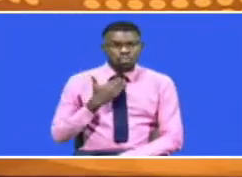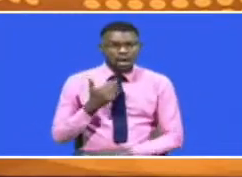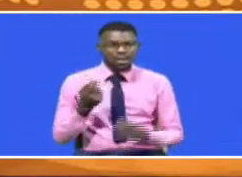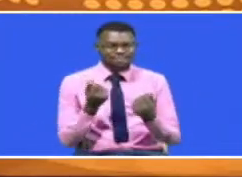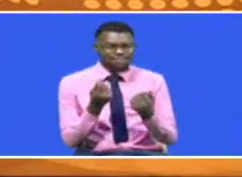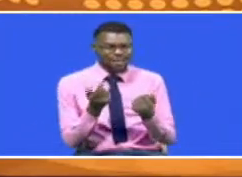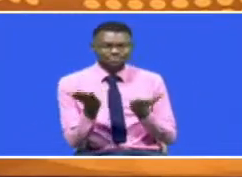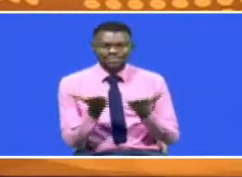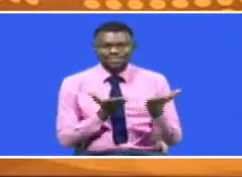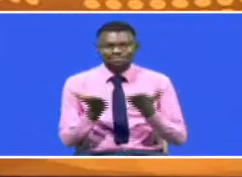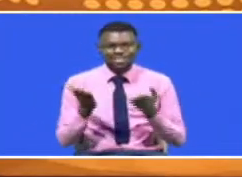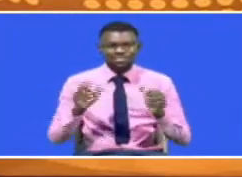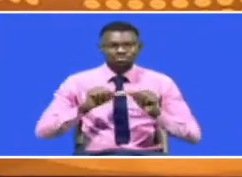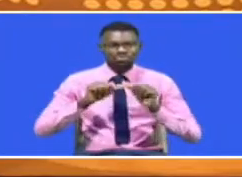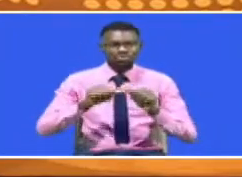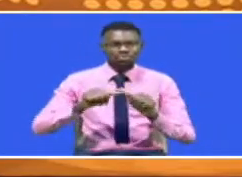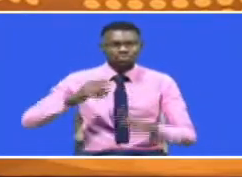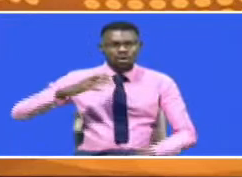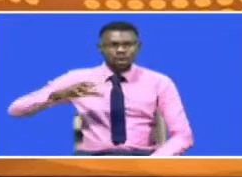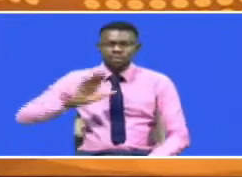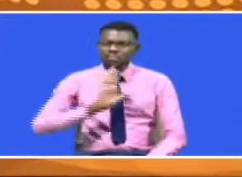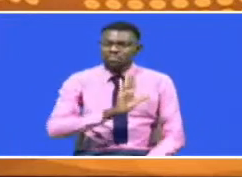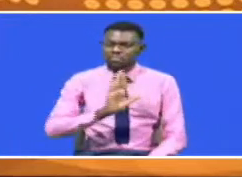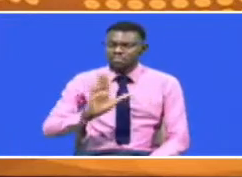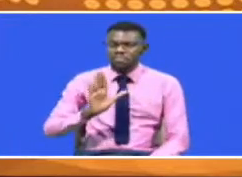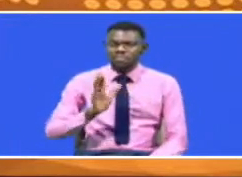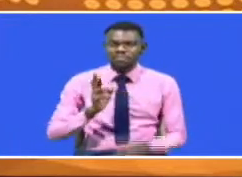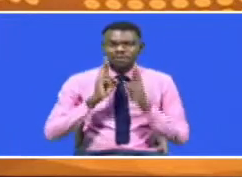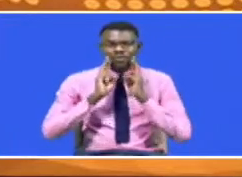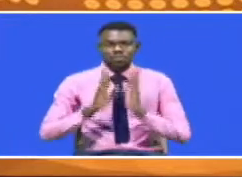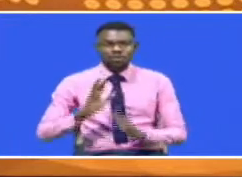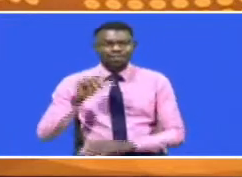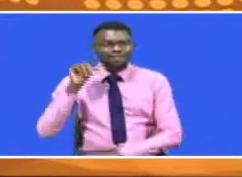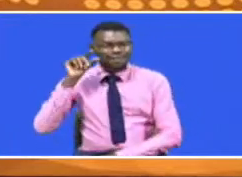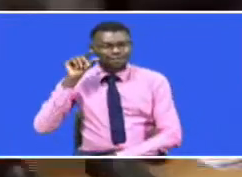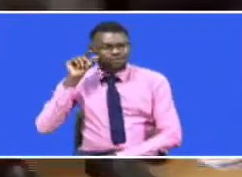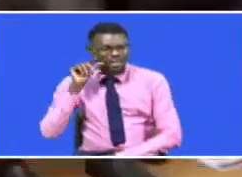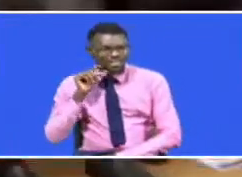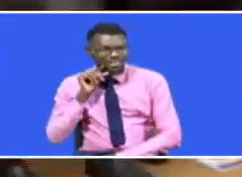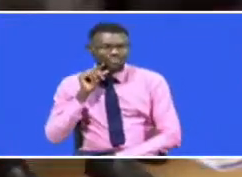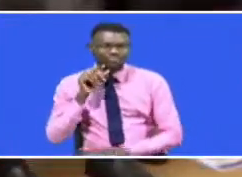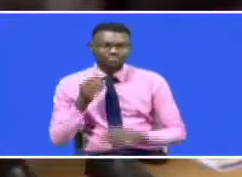huduma katika kaunti zao. Mwanahabari Grace Nganga na taarifa zaidi.